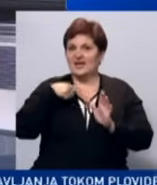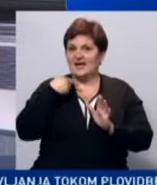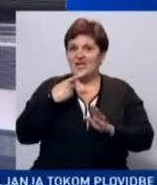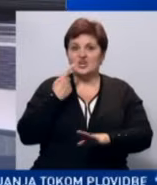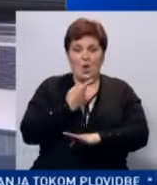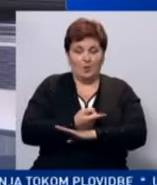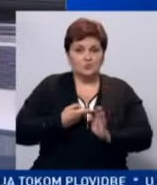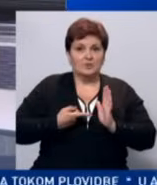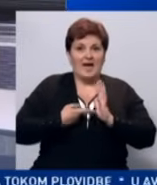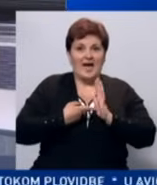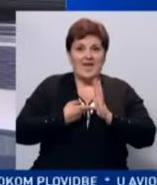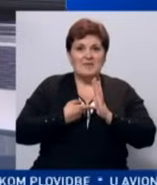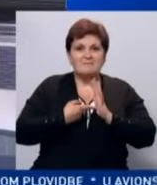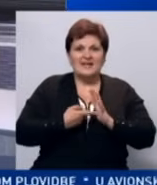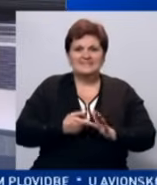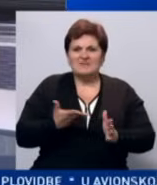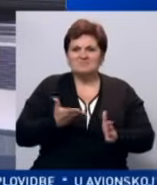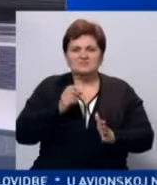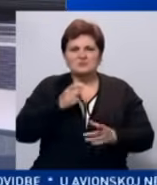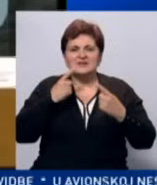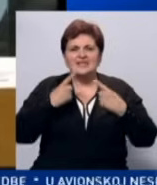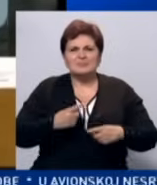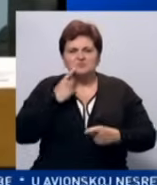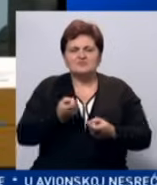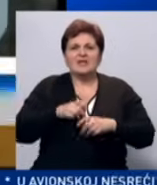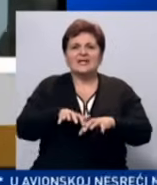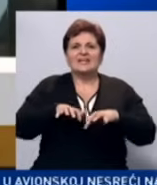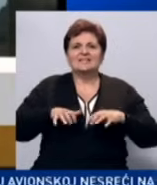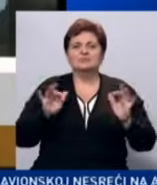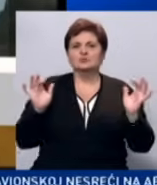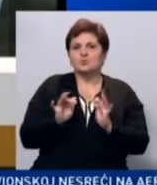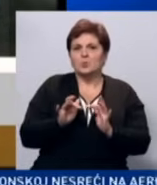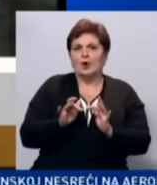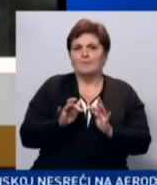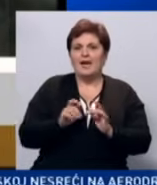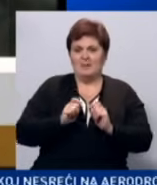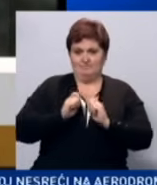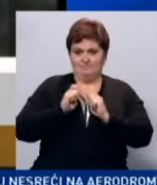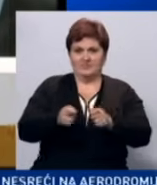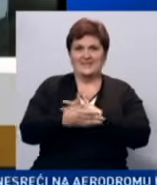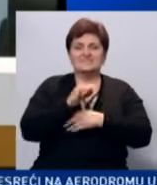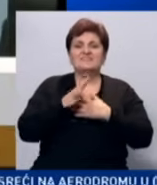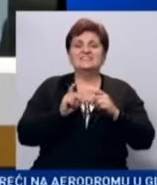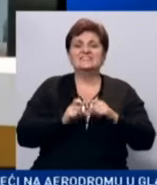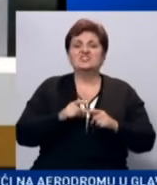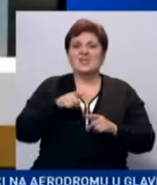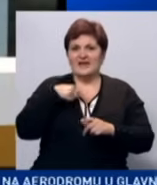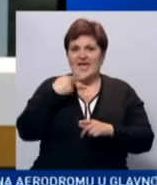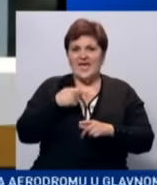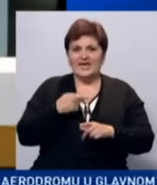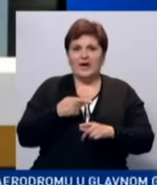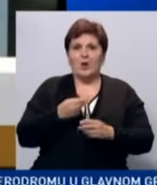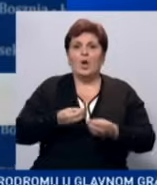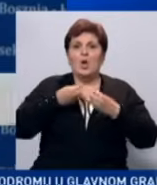odluka predstavlja hibridni rat i pokušaj izazivanja krize i sukoba. Podnosilac apelacije Denis Zvizdić istakao je da